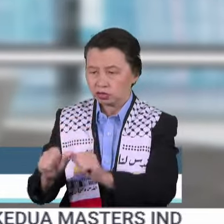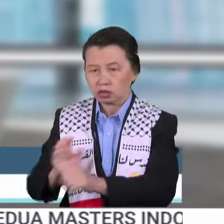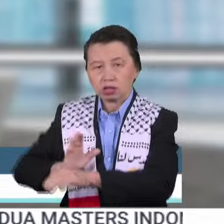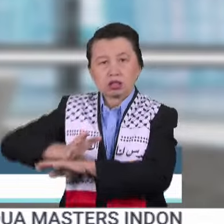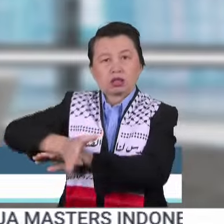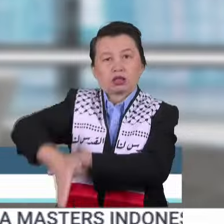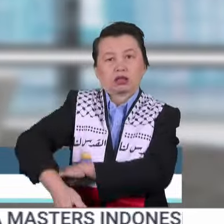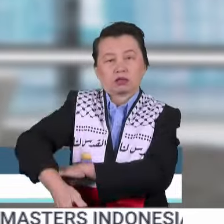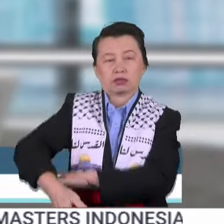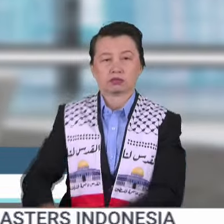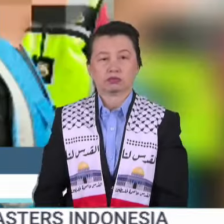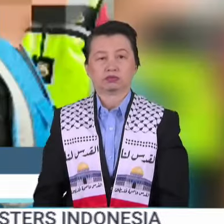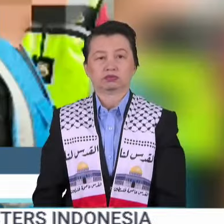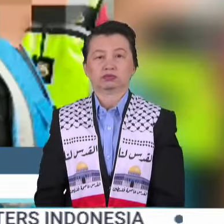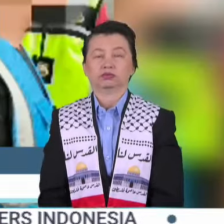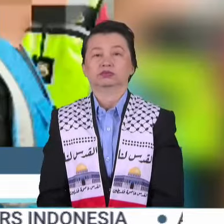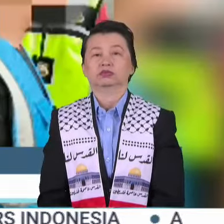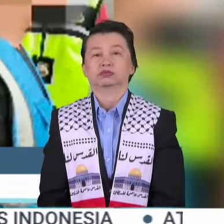masa.